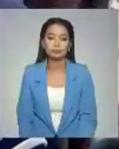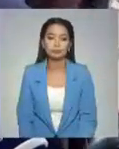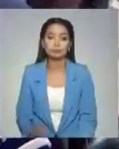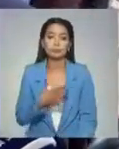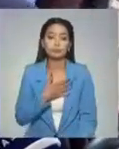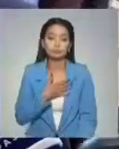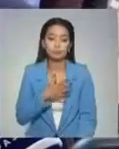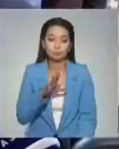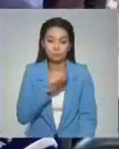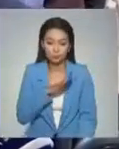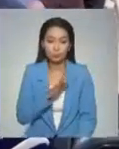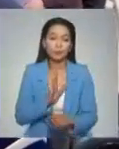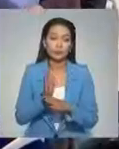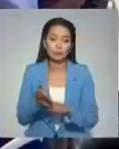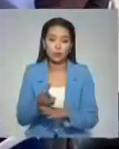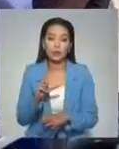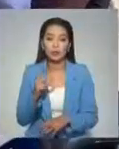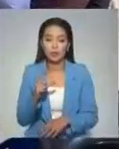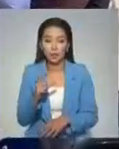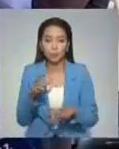городе Экибастузе, где я жил.